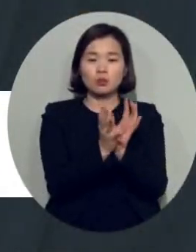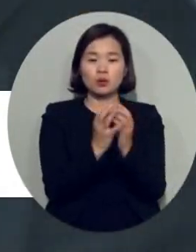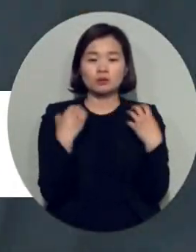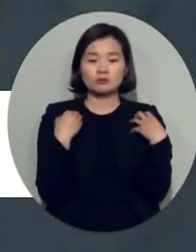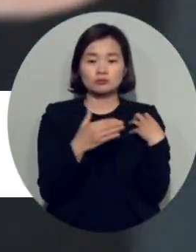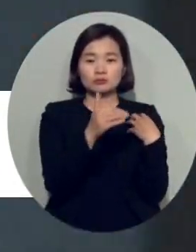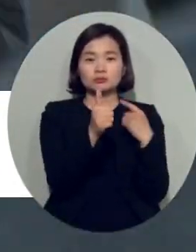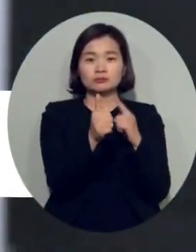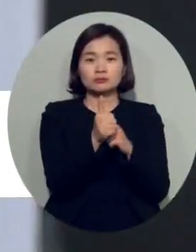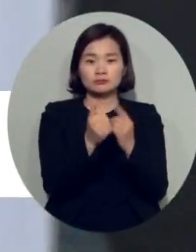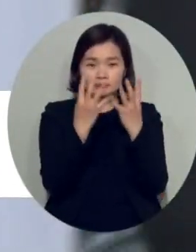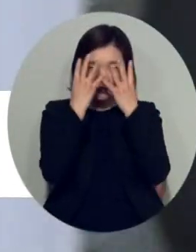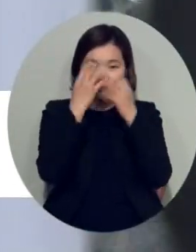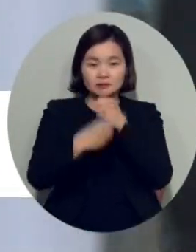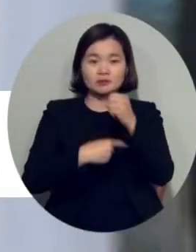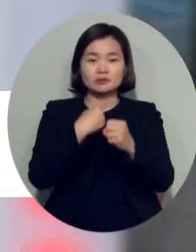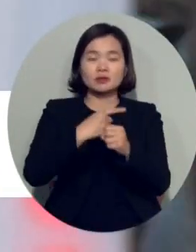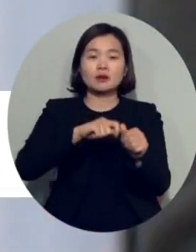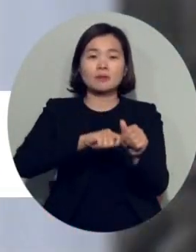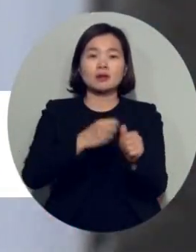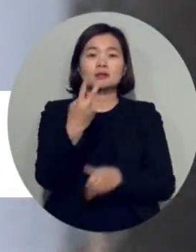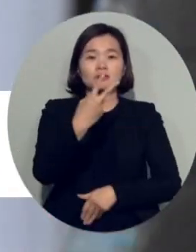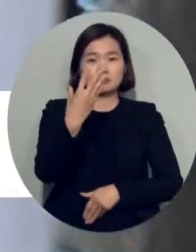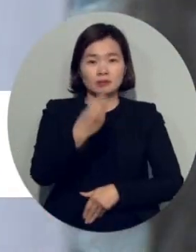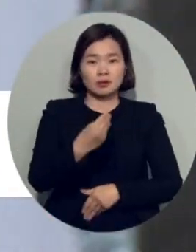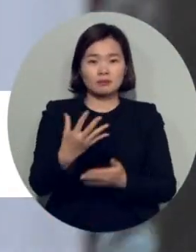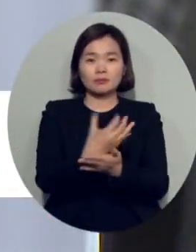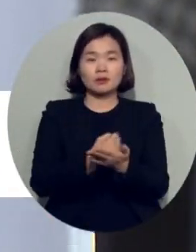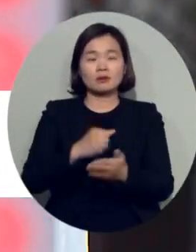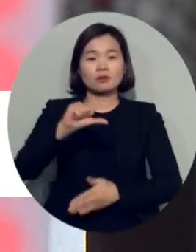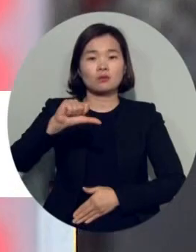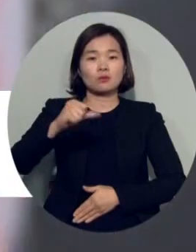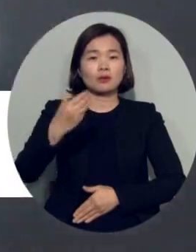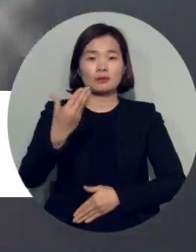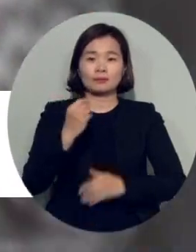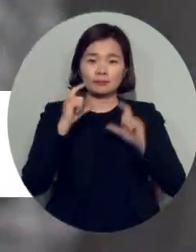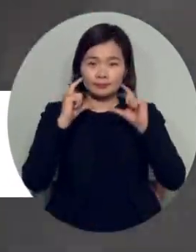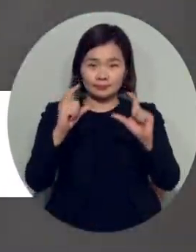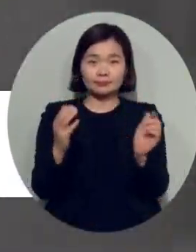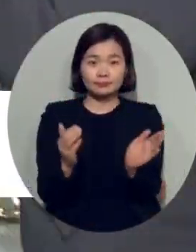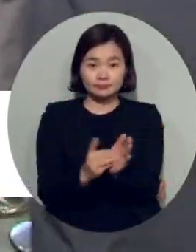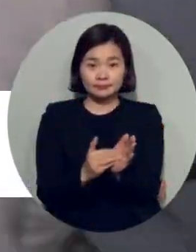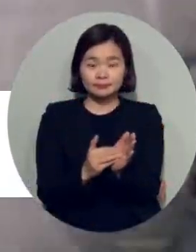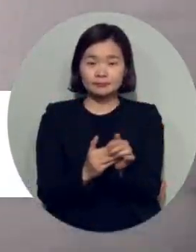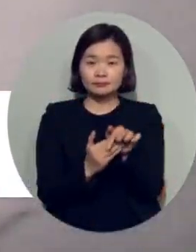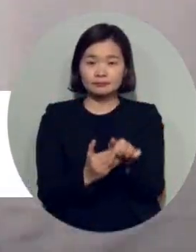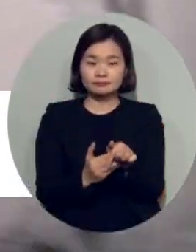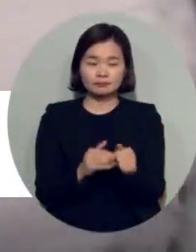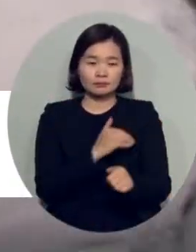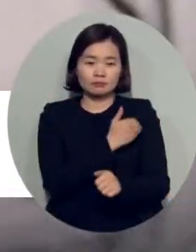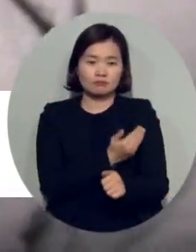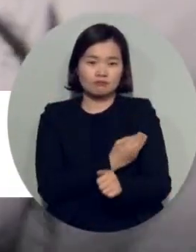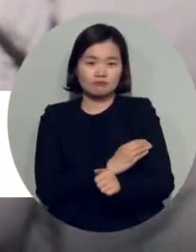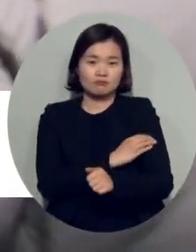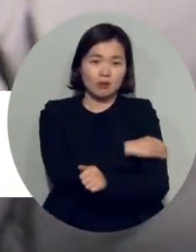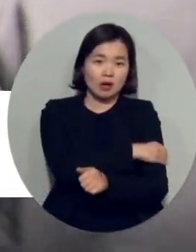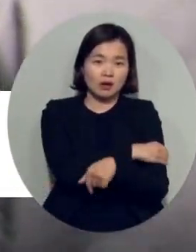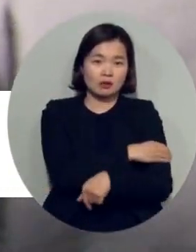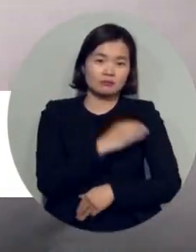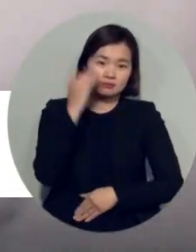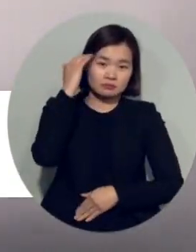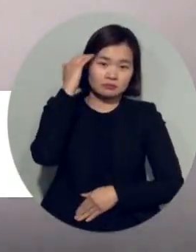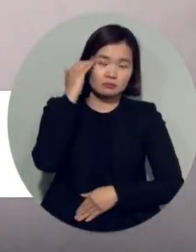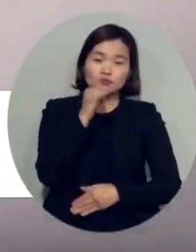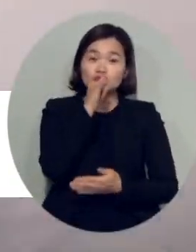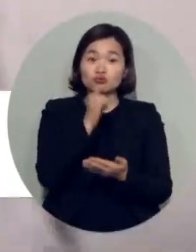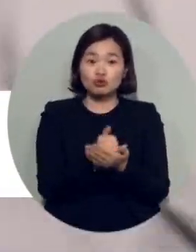봉화군수에게 징역 1년과 벌금 2천만 원, 추징금 500만 원을 선고했습니다. 또 직권남용 권리행사 방해 등의